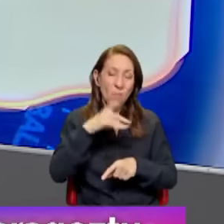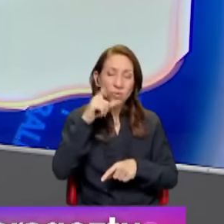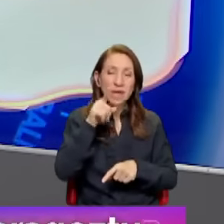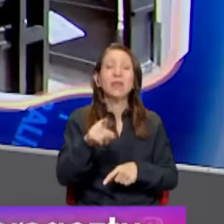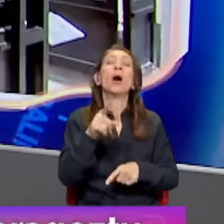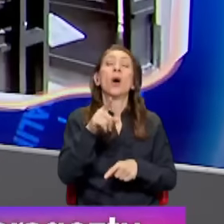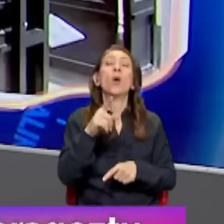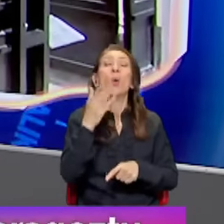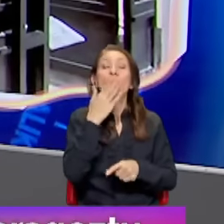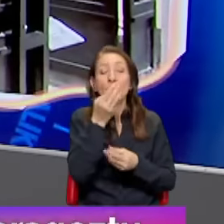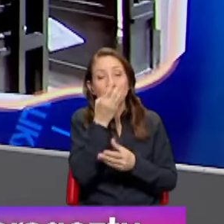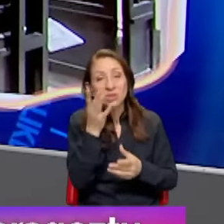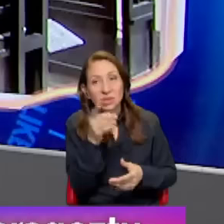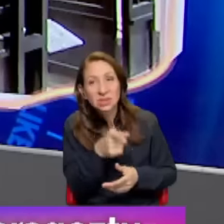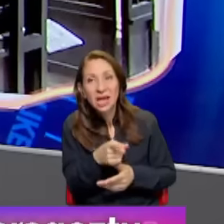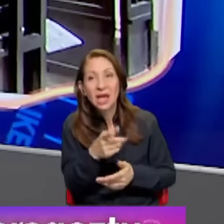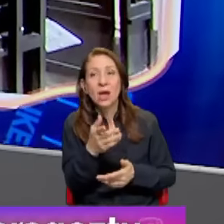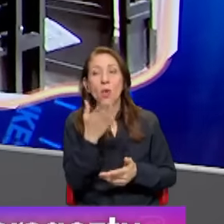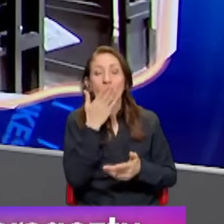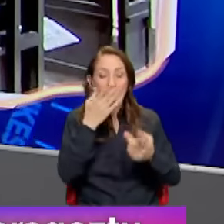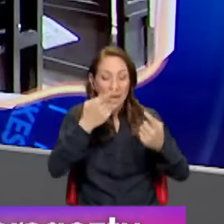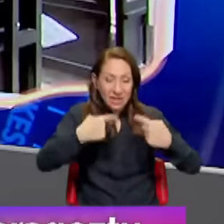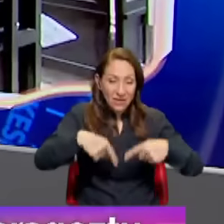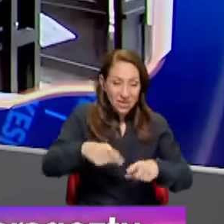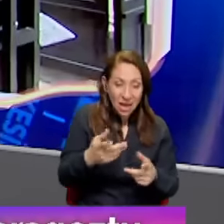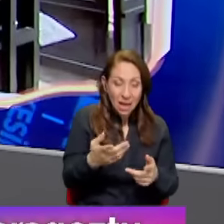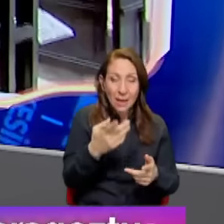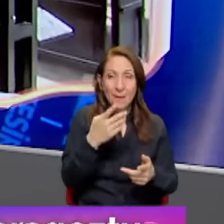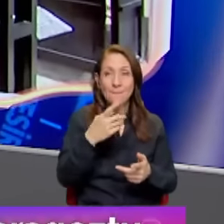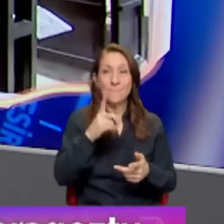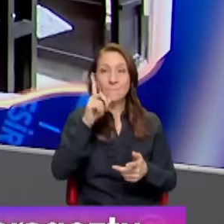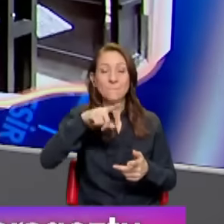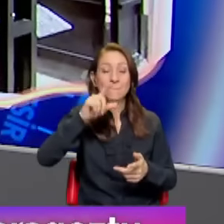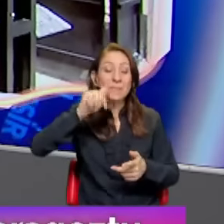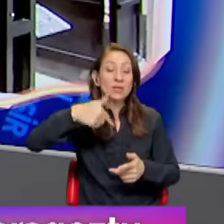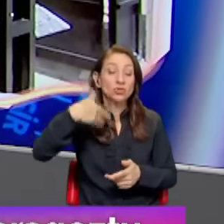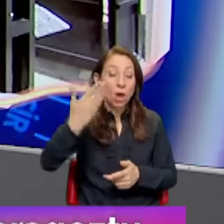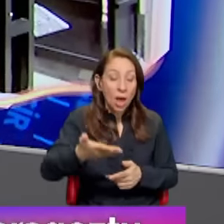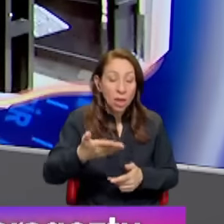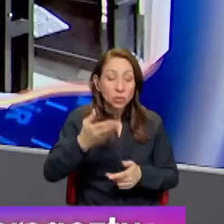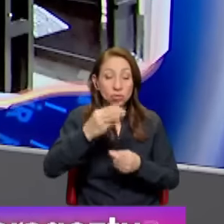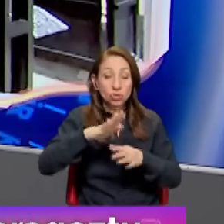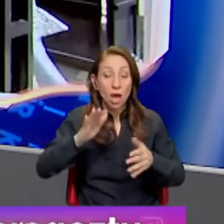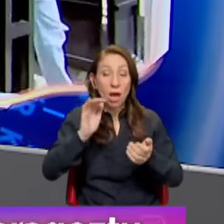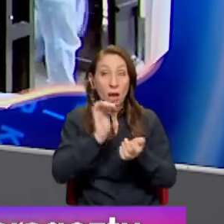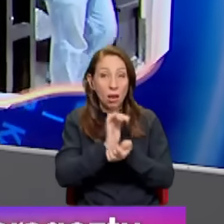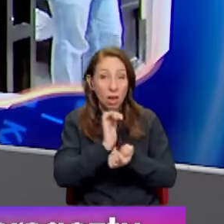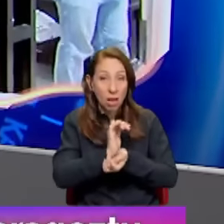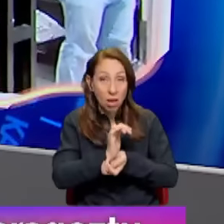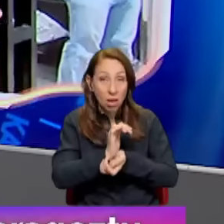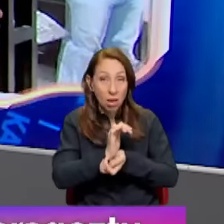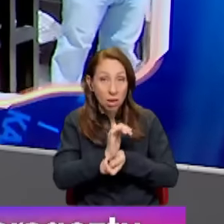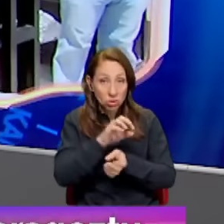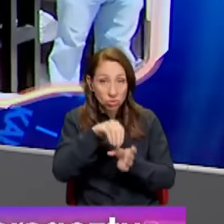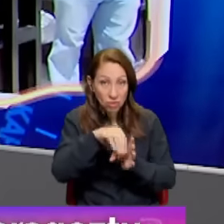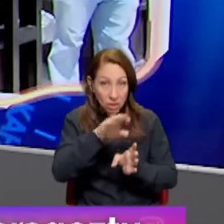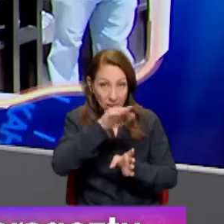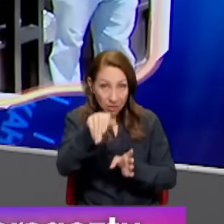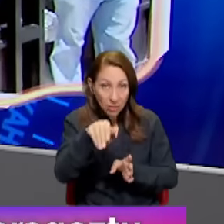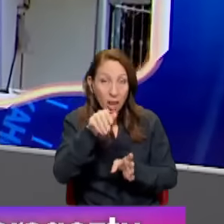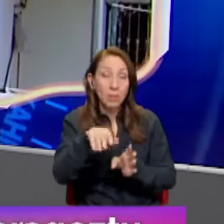Okulun bahçesinde okulun etrafında bir gün sonra çocuklar aileleri yer aldılar mı